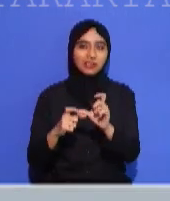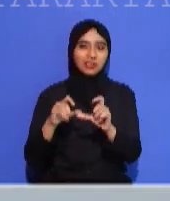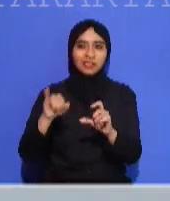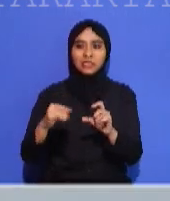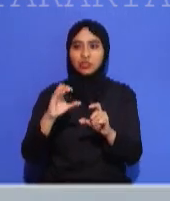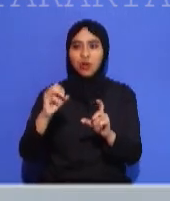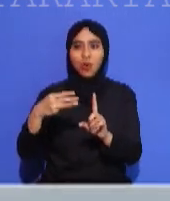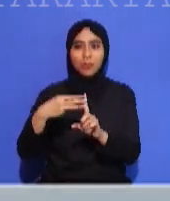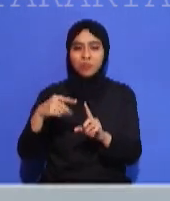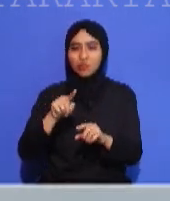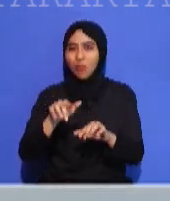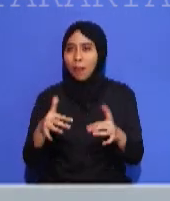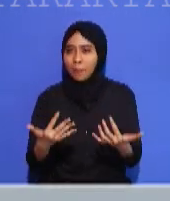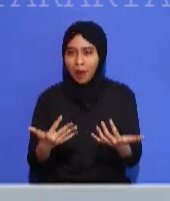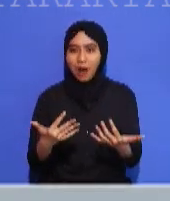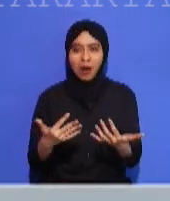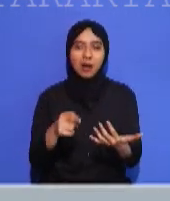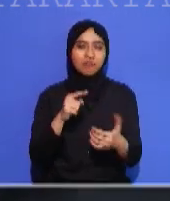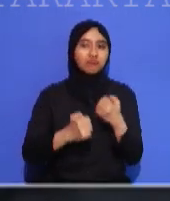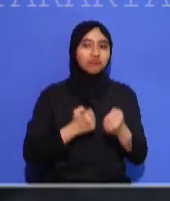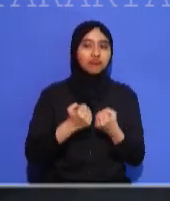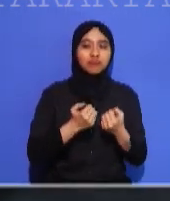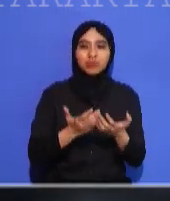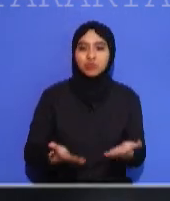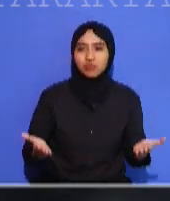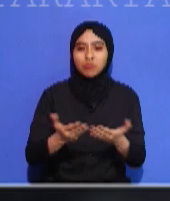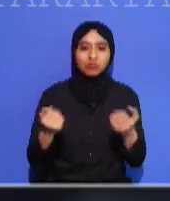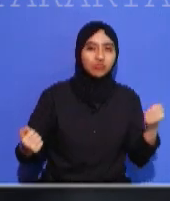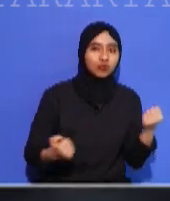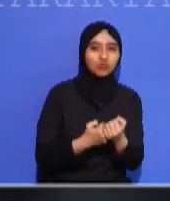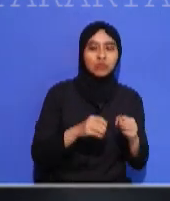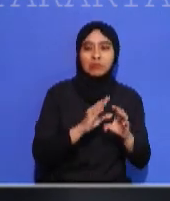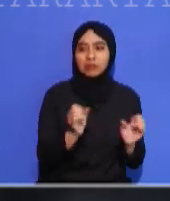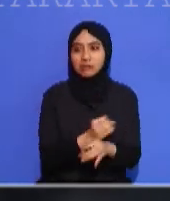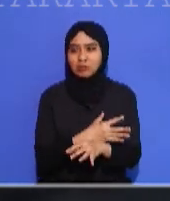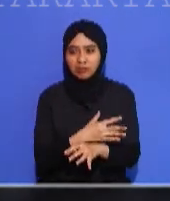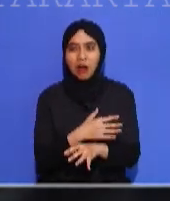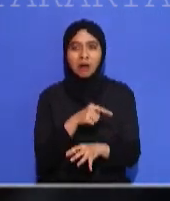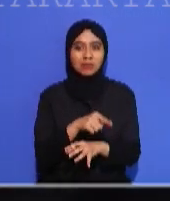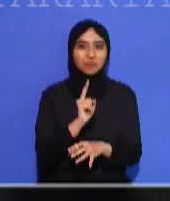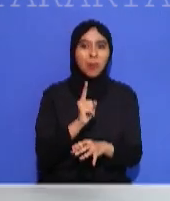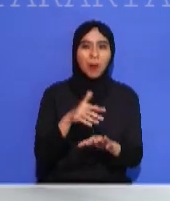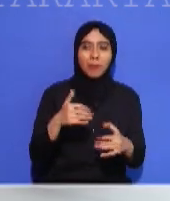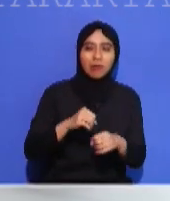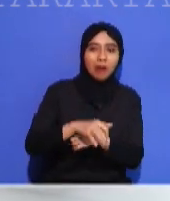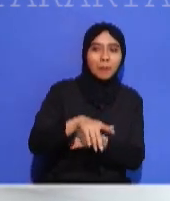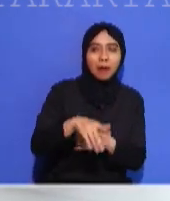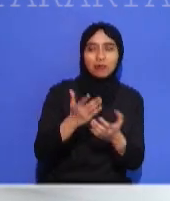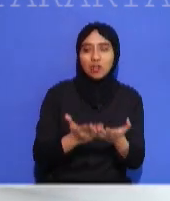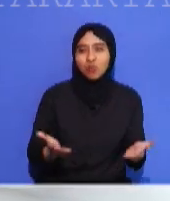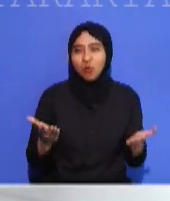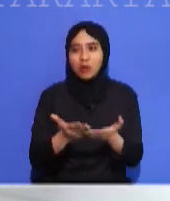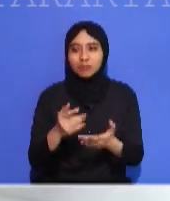biodiversitas dalam upaya mendukung pelestarian lingkungan mengurangi dampak lingkungan yang diakibatkan perusahaan dan sektor